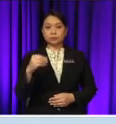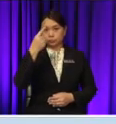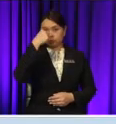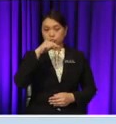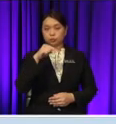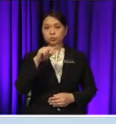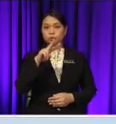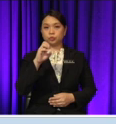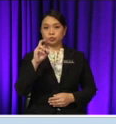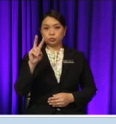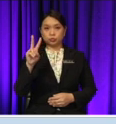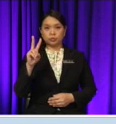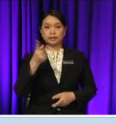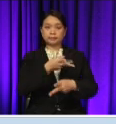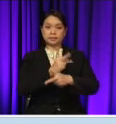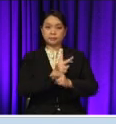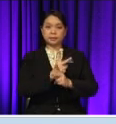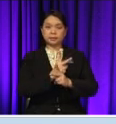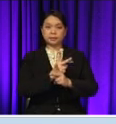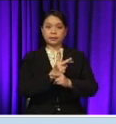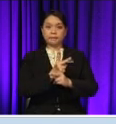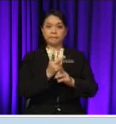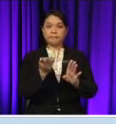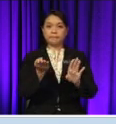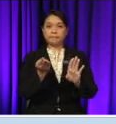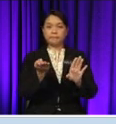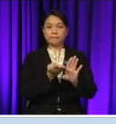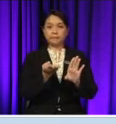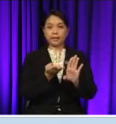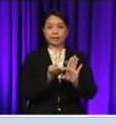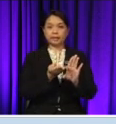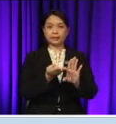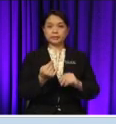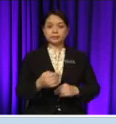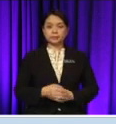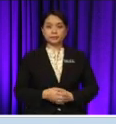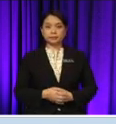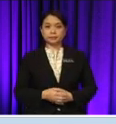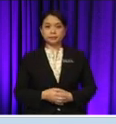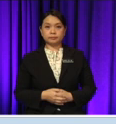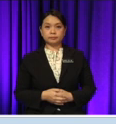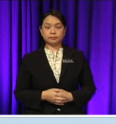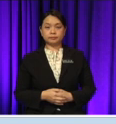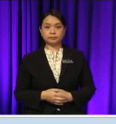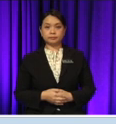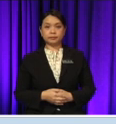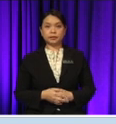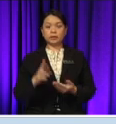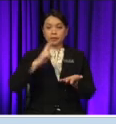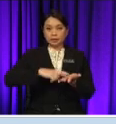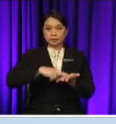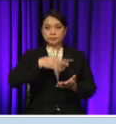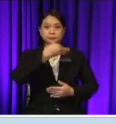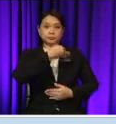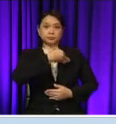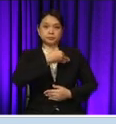bermula dengan pinjaman bank tadi pinjaman perkongsi yang ini pinjaman bank Oke setahun